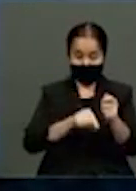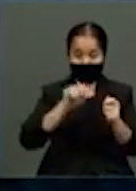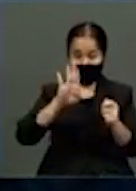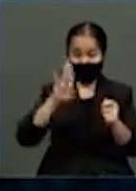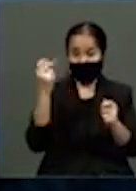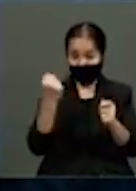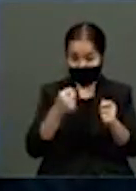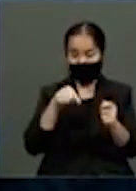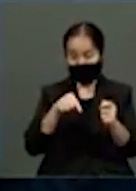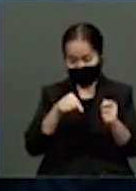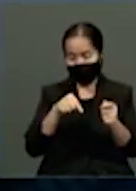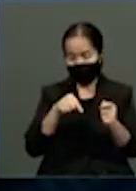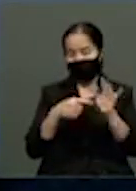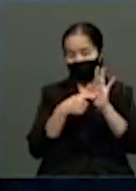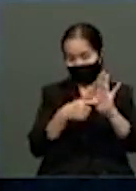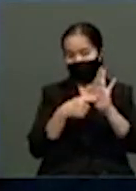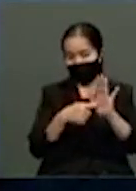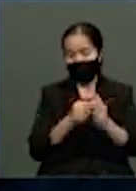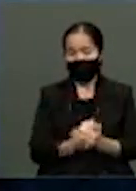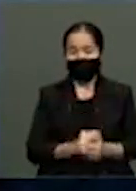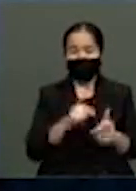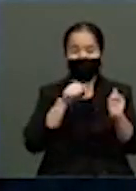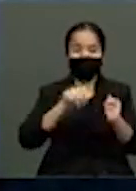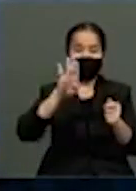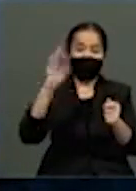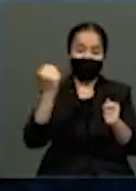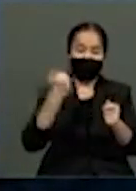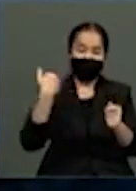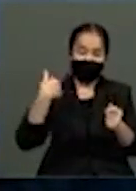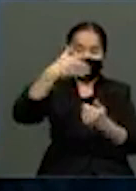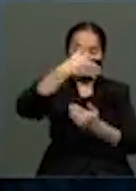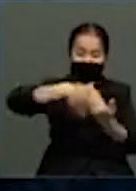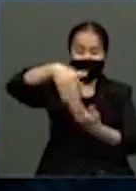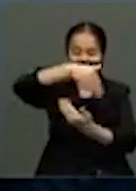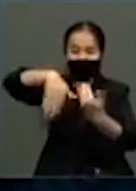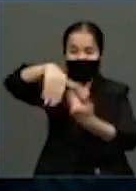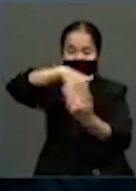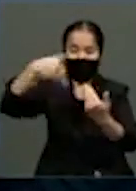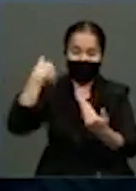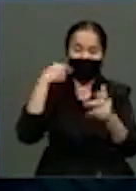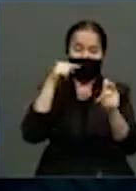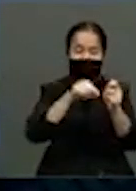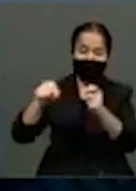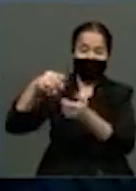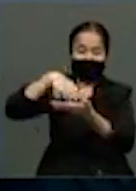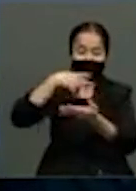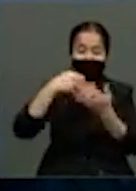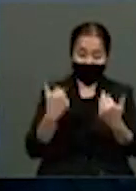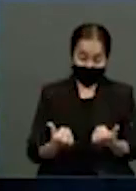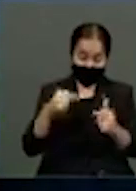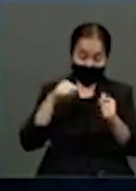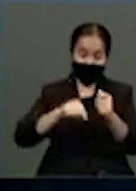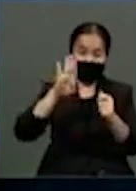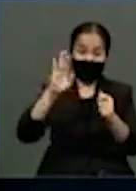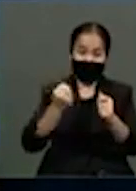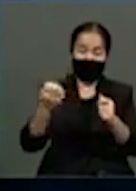อย่างอันหนึ่งซึ่งบริหารสถานการณ์ก็จะสลับหมุนเวียนให้แต่ละเขตมารายงานก็จะพบว่าเขตบางกะปิวันนี้รายงานว่ามี10ค